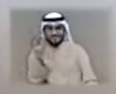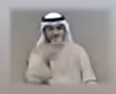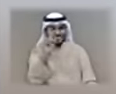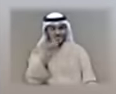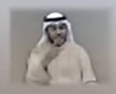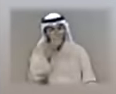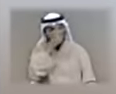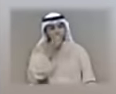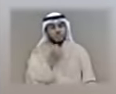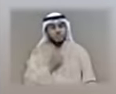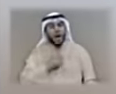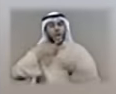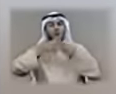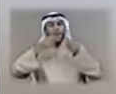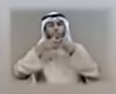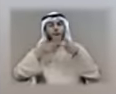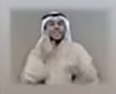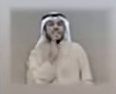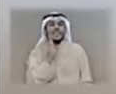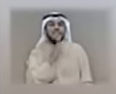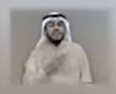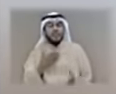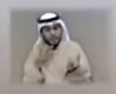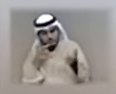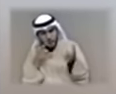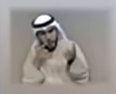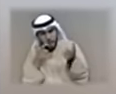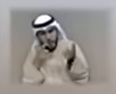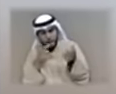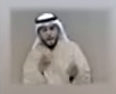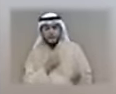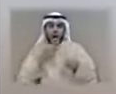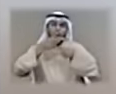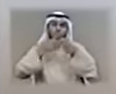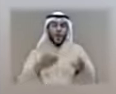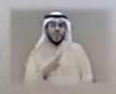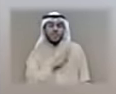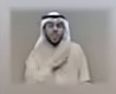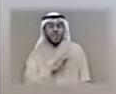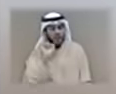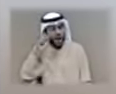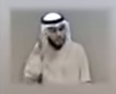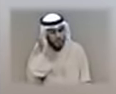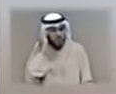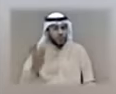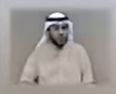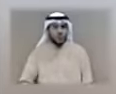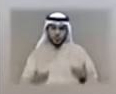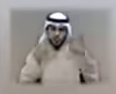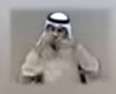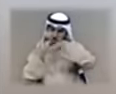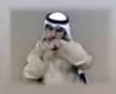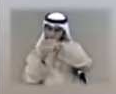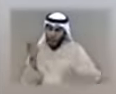أهداف بحرية تستخدم في تمارين الرماية. وأهابت رئاسة الأركان العامة للجيش توخي الدقة